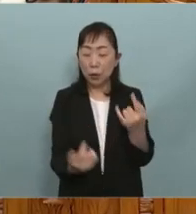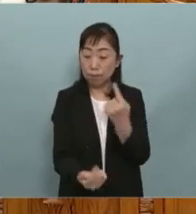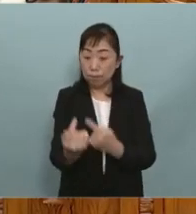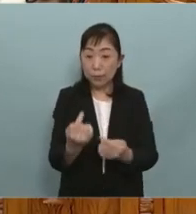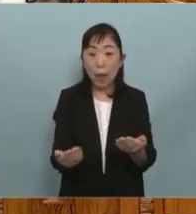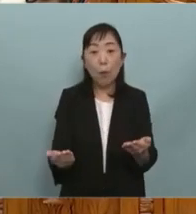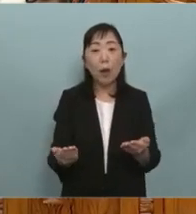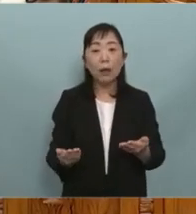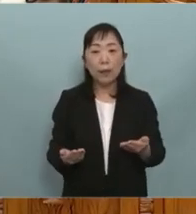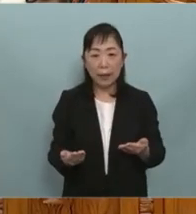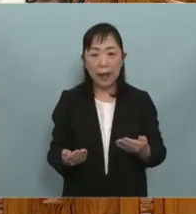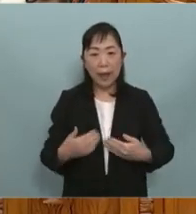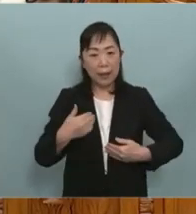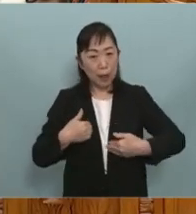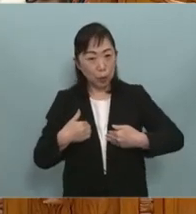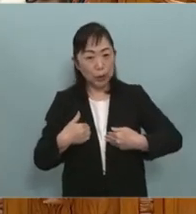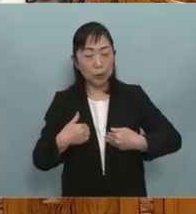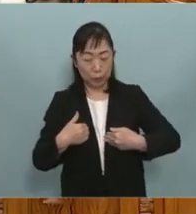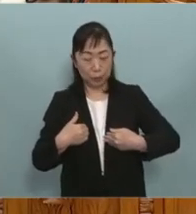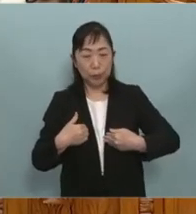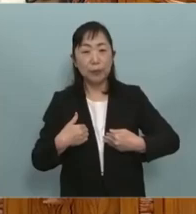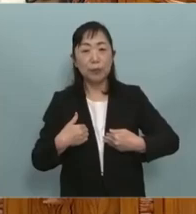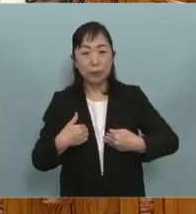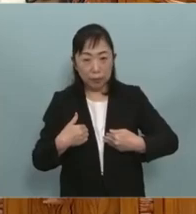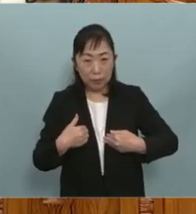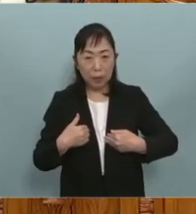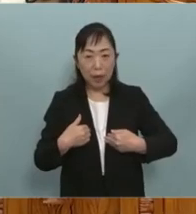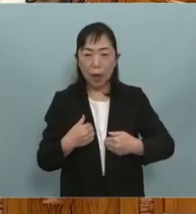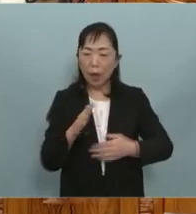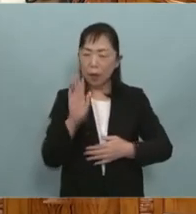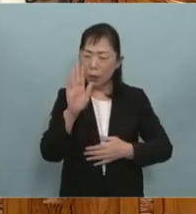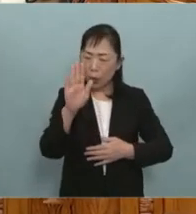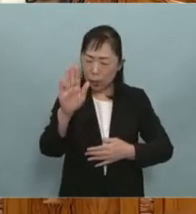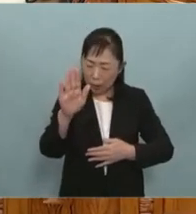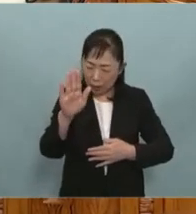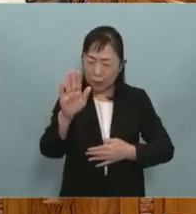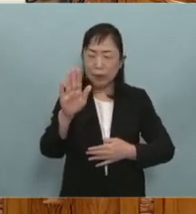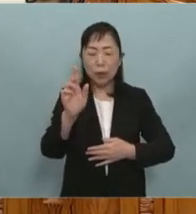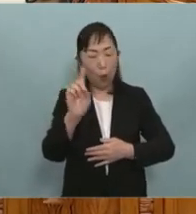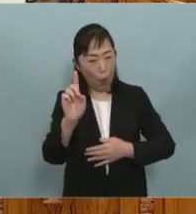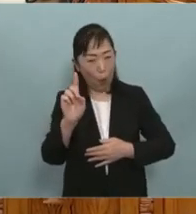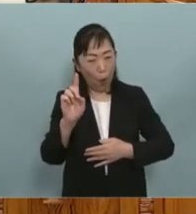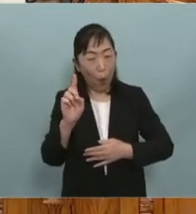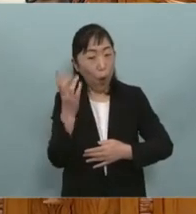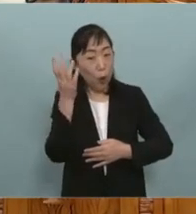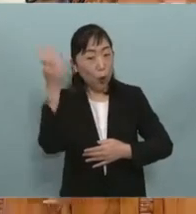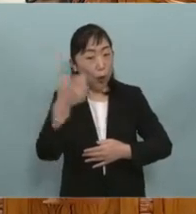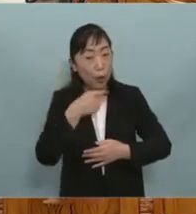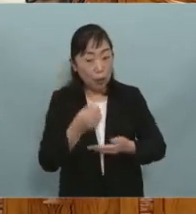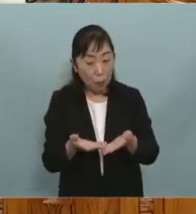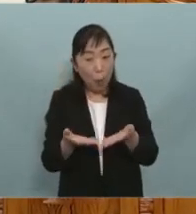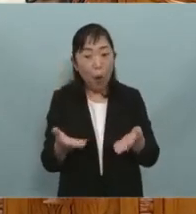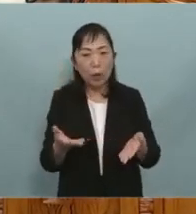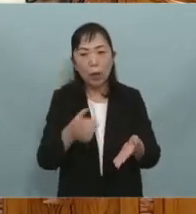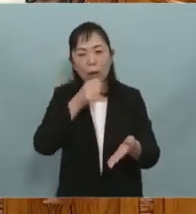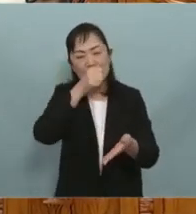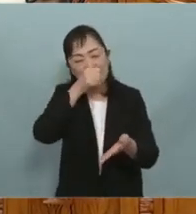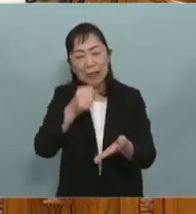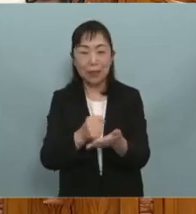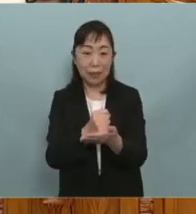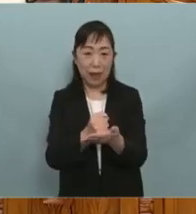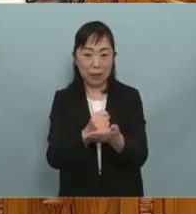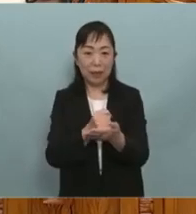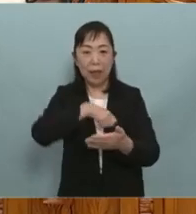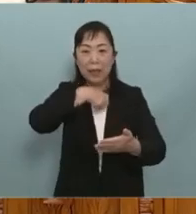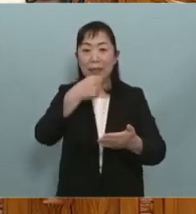をいただき楽しみそしてそれぞれの将来に夢と希望を持ってもらうまたとない機会です